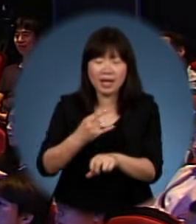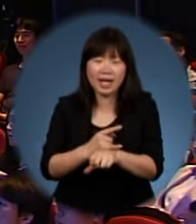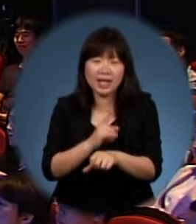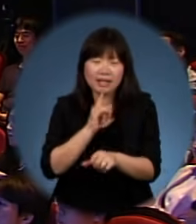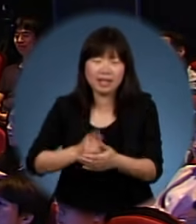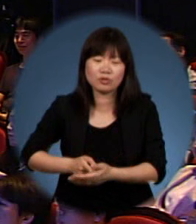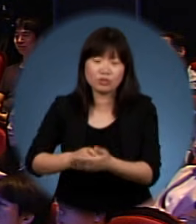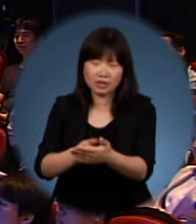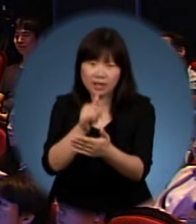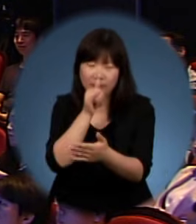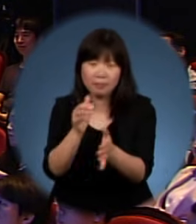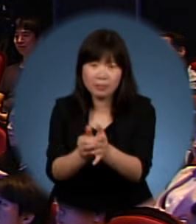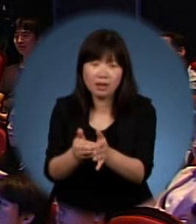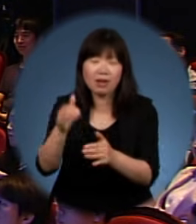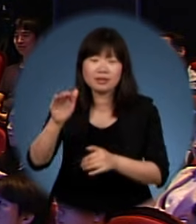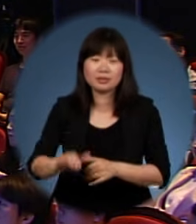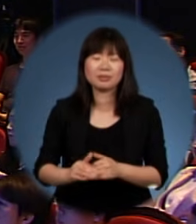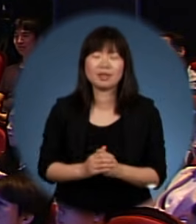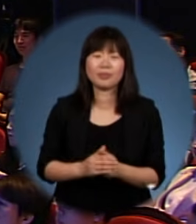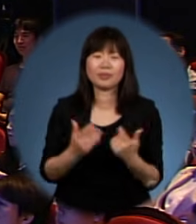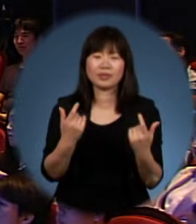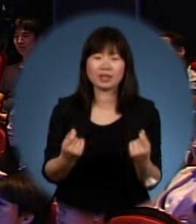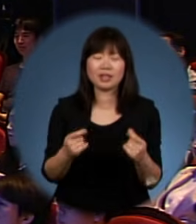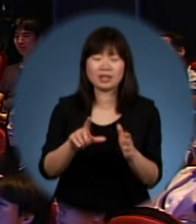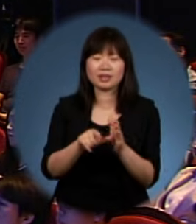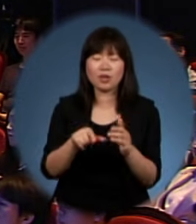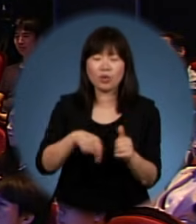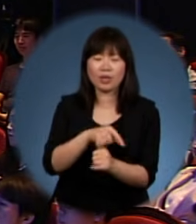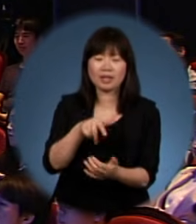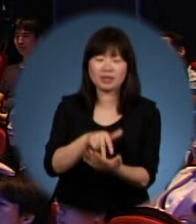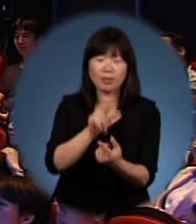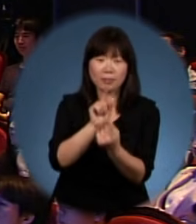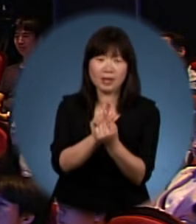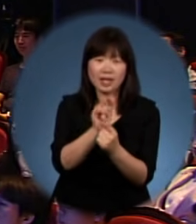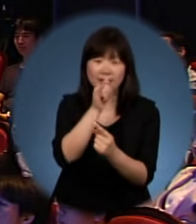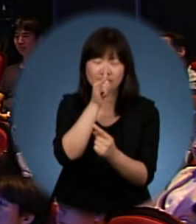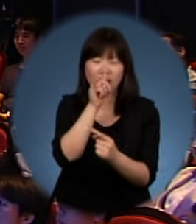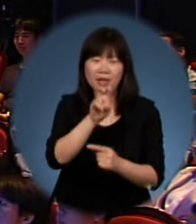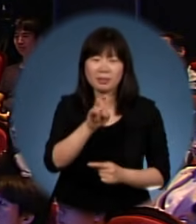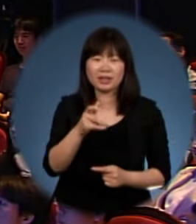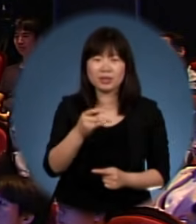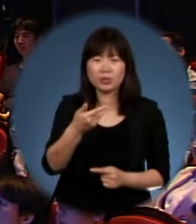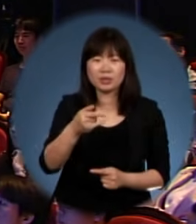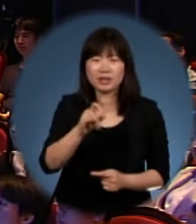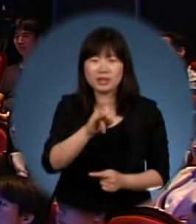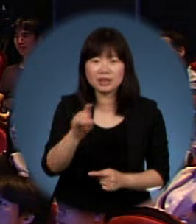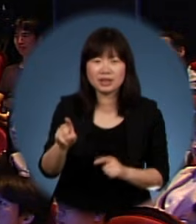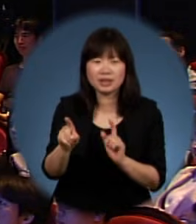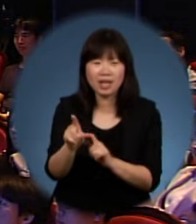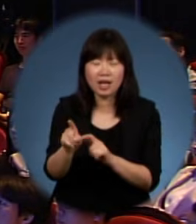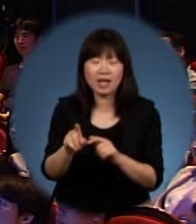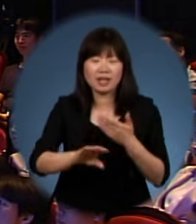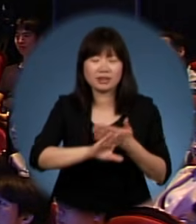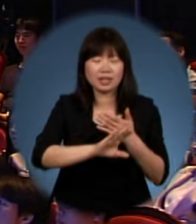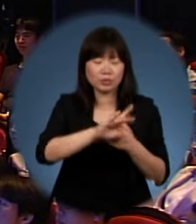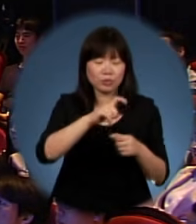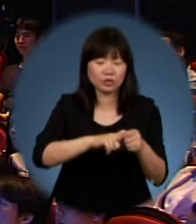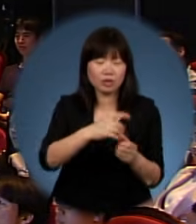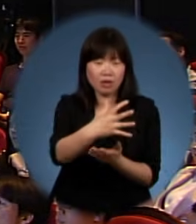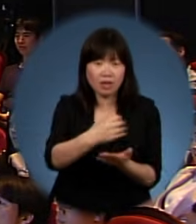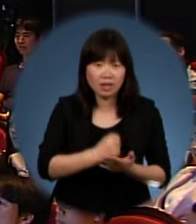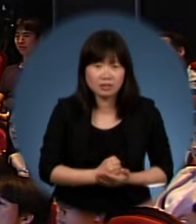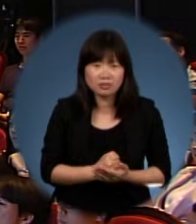주장했습니다 근데 이러한 시대적 환경 가운데서 마케도니아의 알렉산드로스 대왕은 다른 목적을